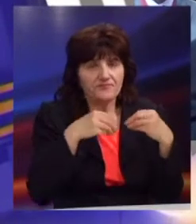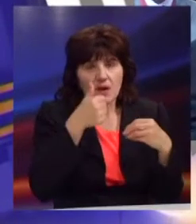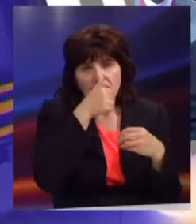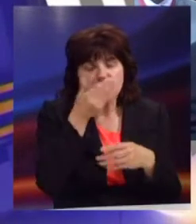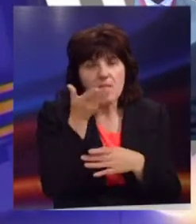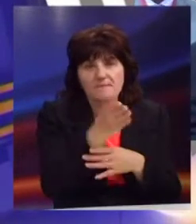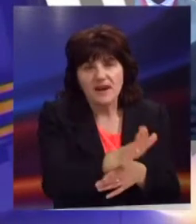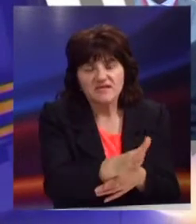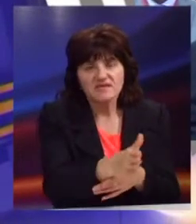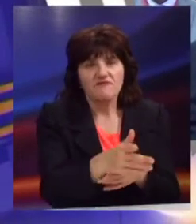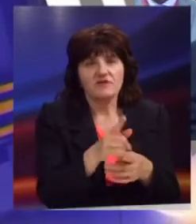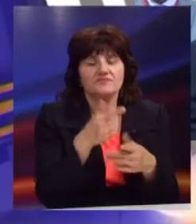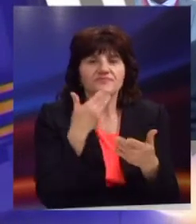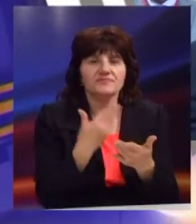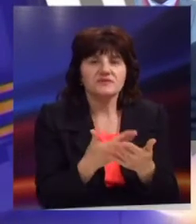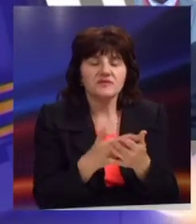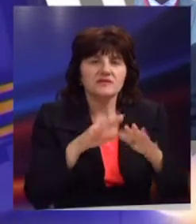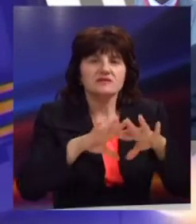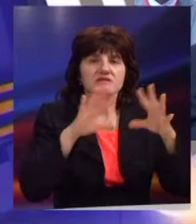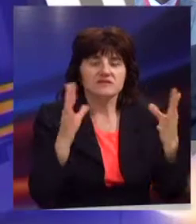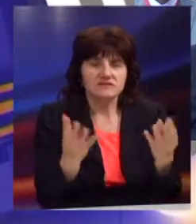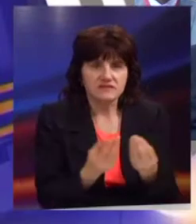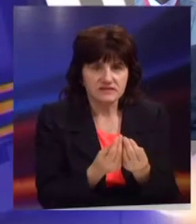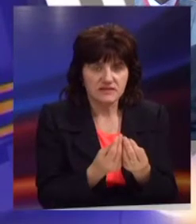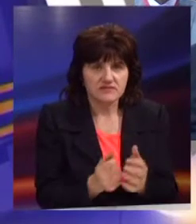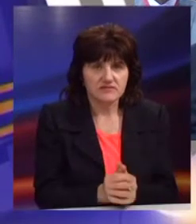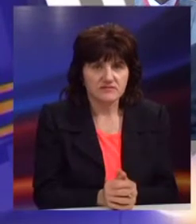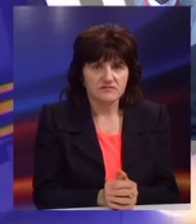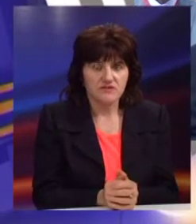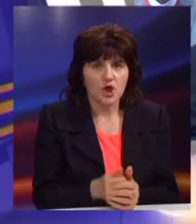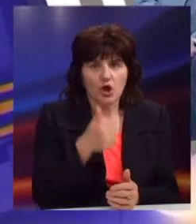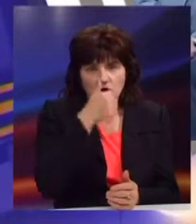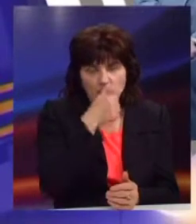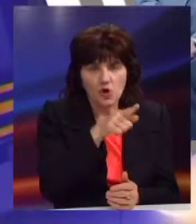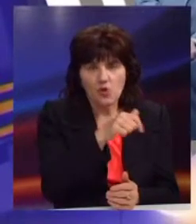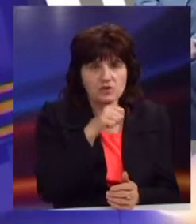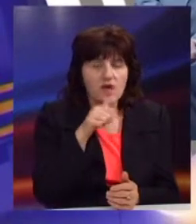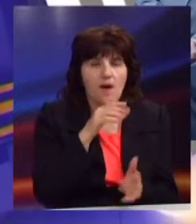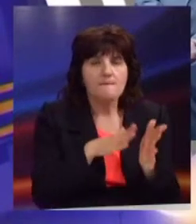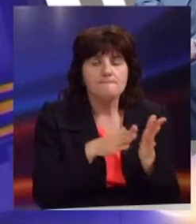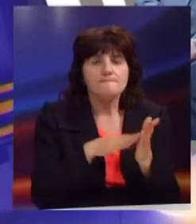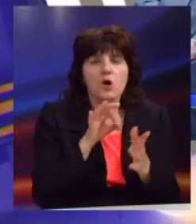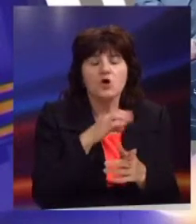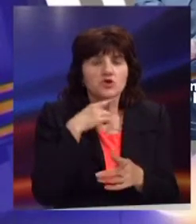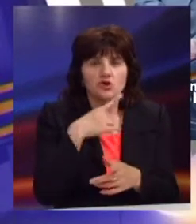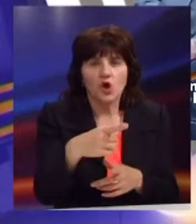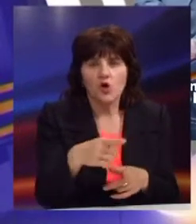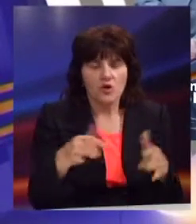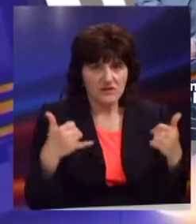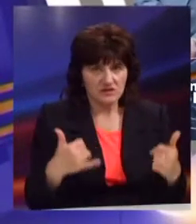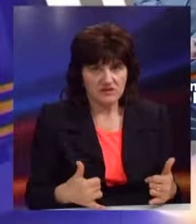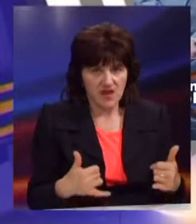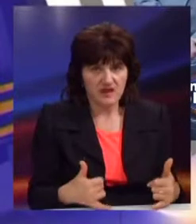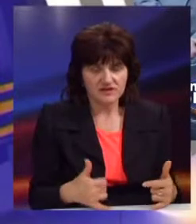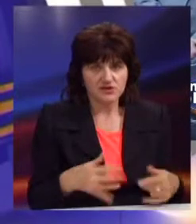Subotičani predstave ono što proizvode i da tako zajedno nastupimo na trećim tržištima. Ono što je moto, kao što smo eto